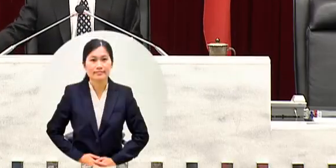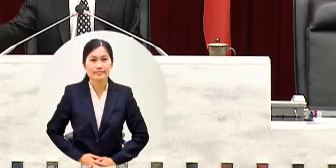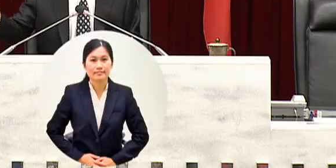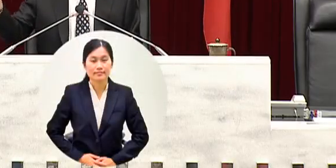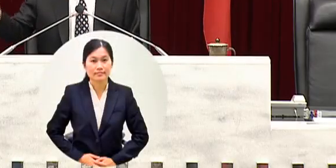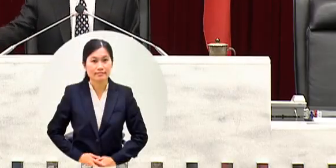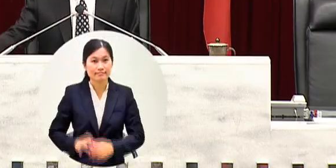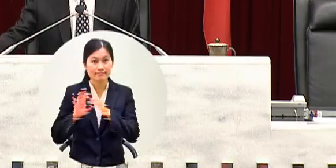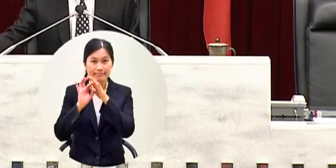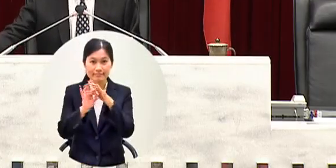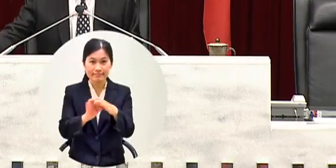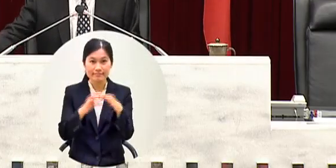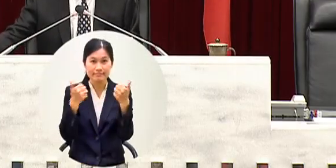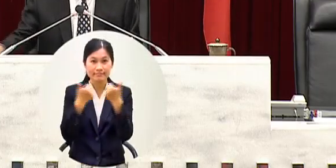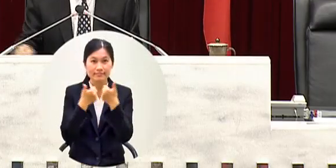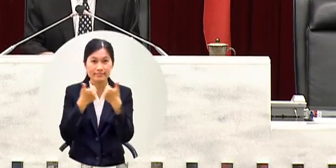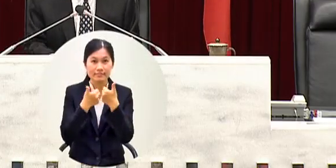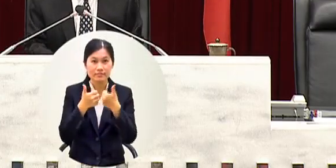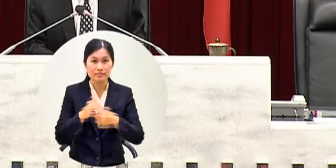继续开哈。